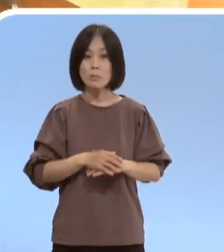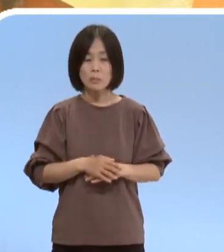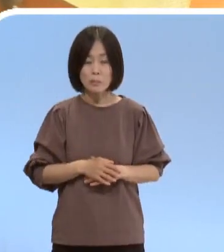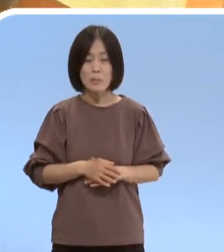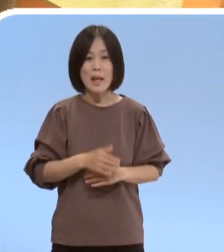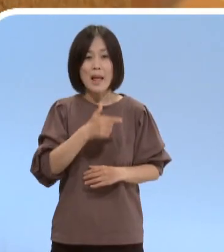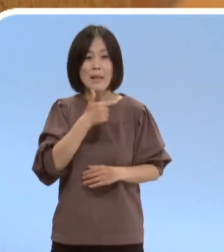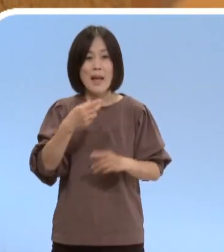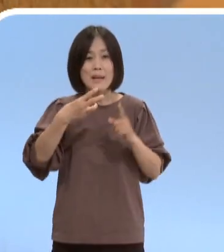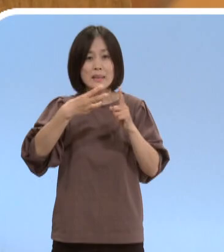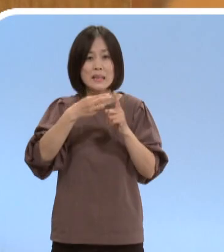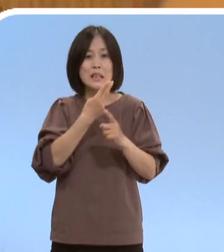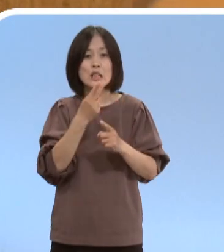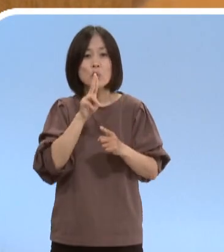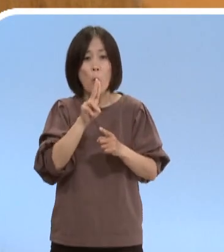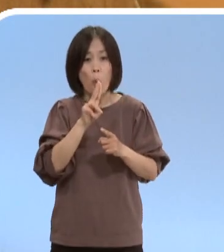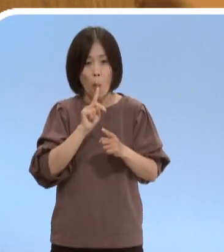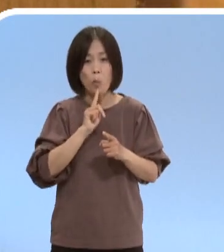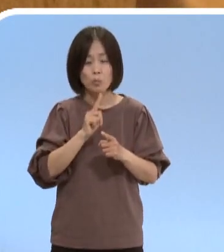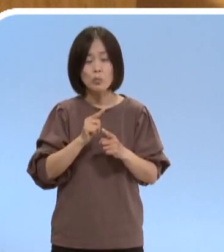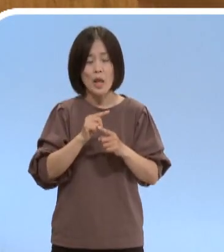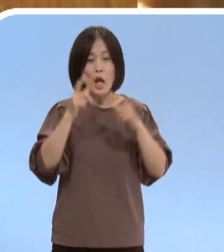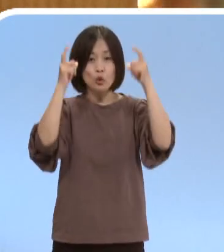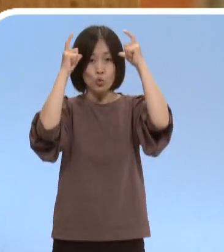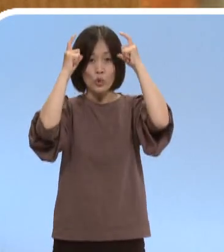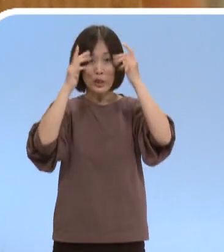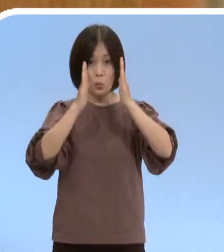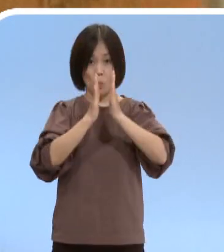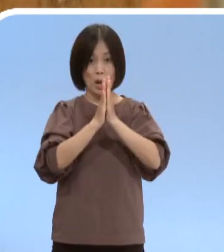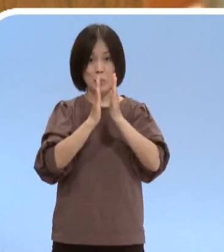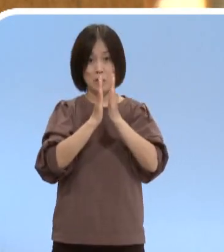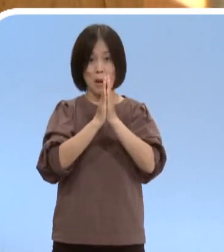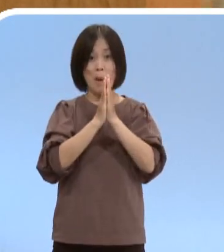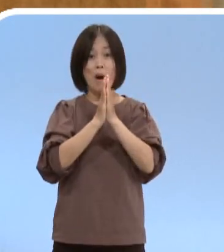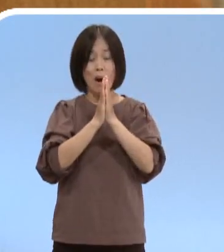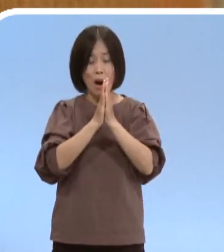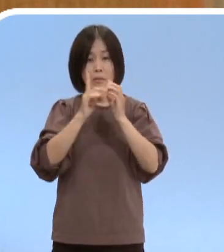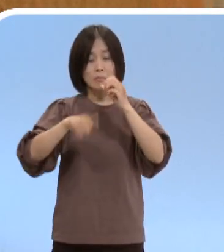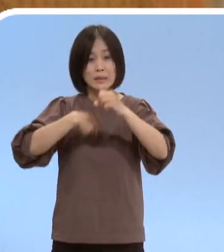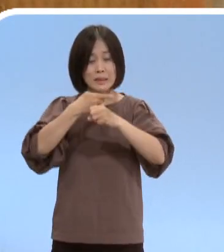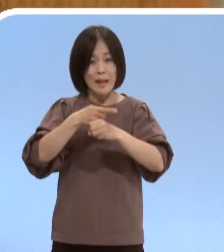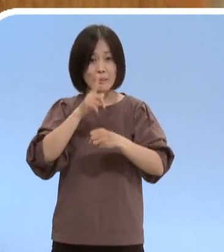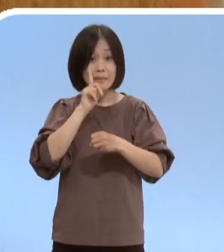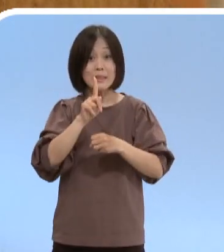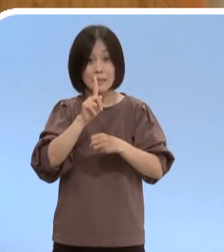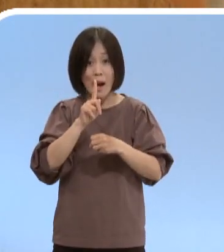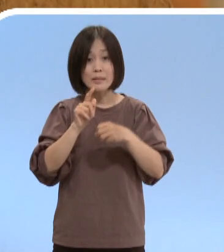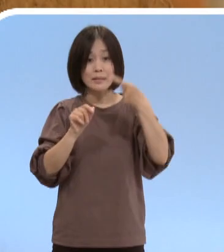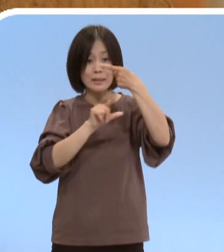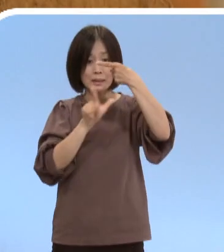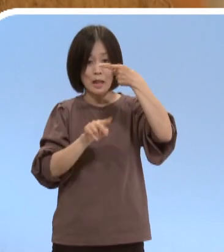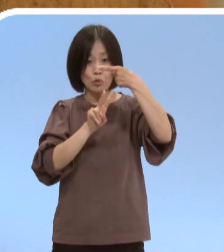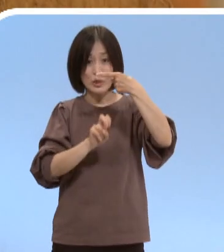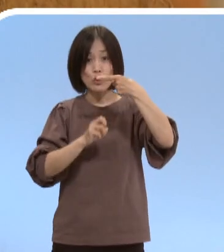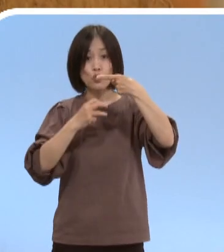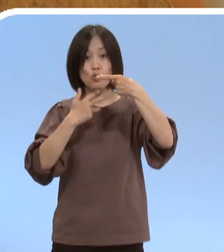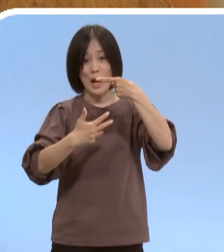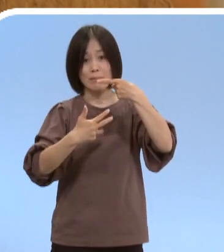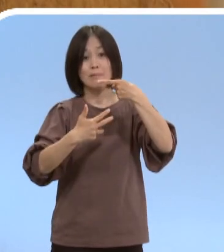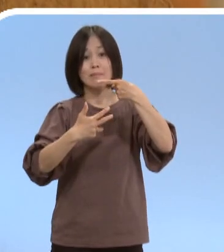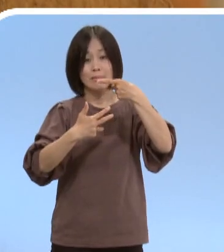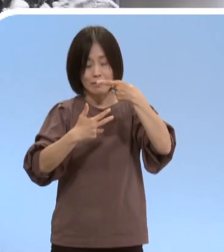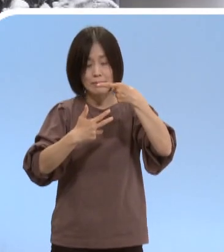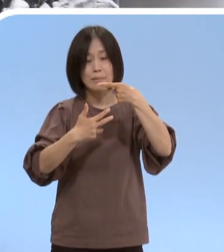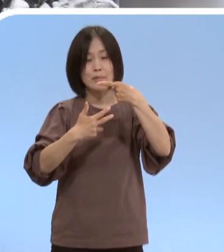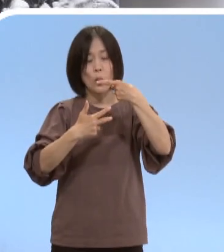これ、あの大日堂って言って、 はい、 牛の神さんが祀ってあって、 はい、 で年に1回1月の28